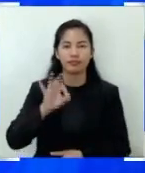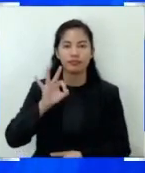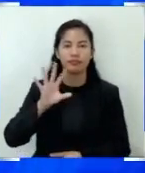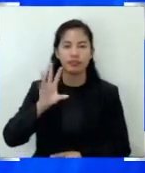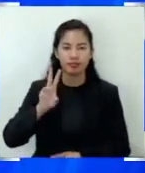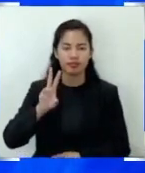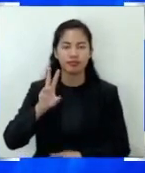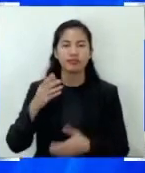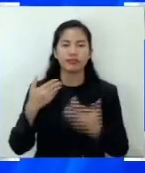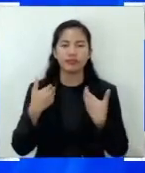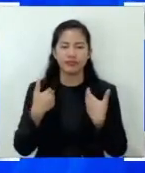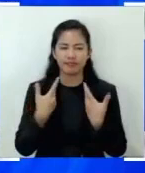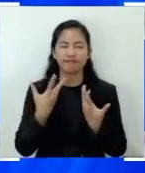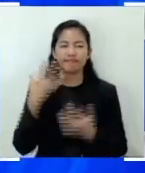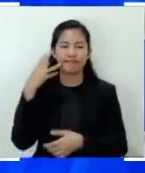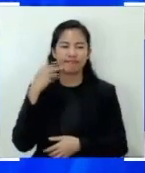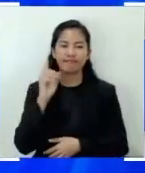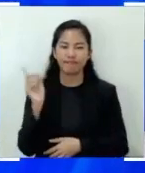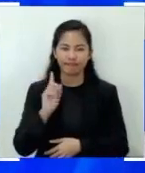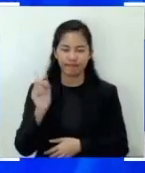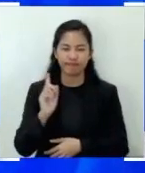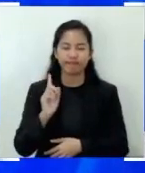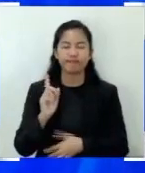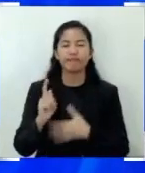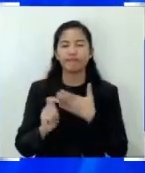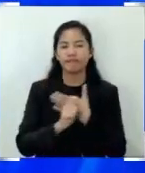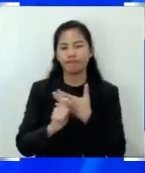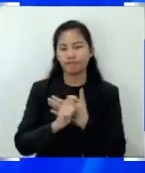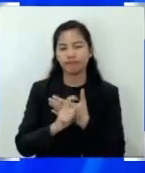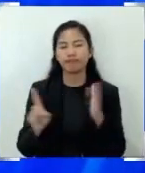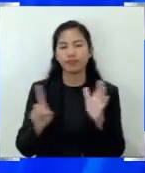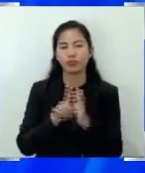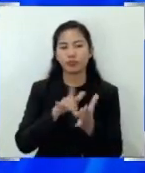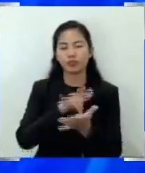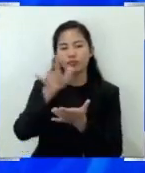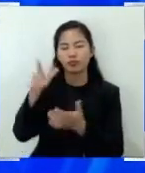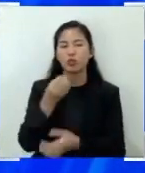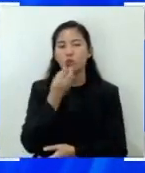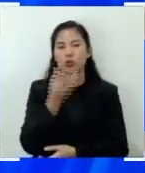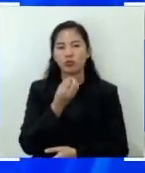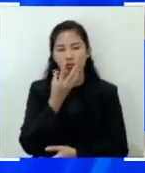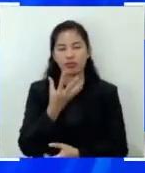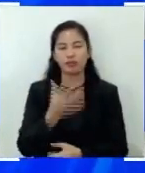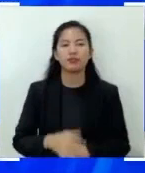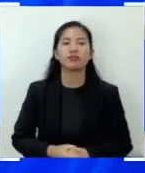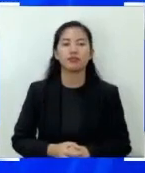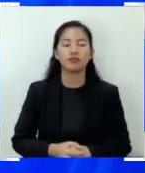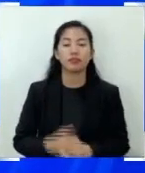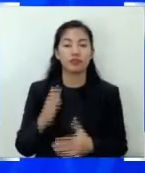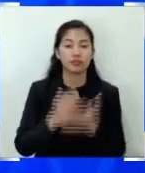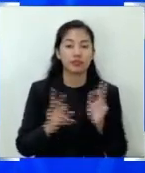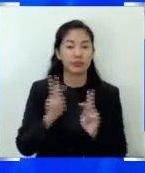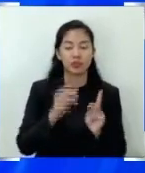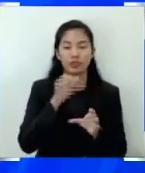ban ng Hong Kong sa mga flight mula Pilipinas at pito pang bansa na magsisimula bukas. Kaya ang ilang hindi nakahabol sa biyahe ngayong araw,